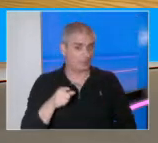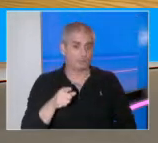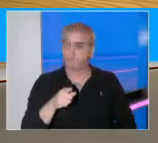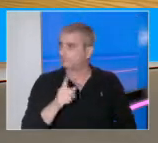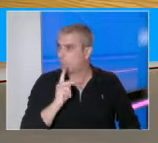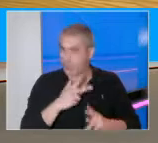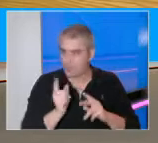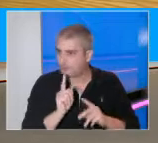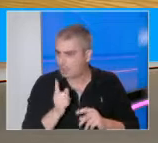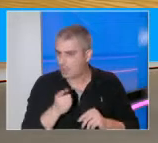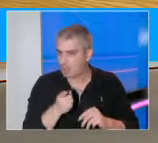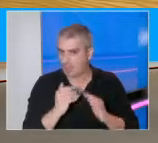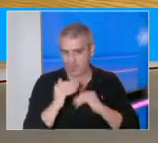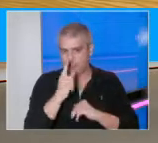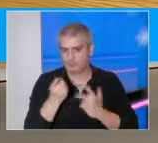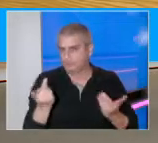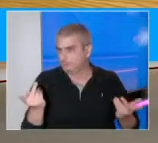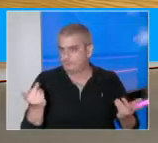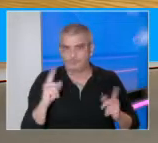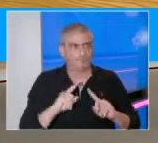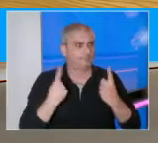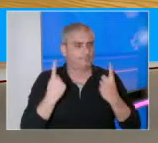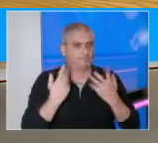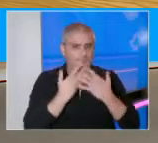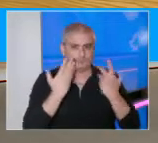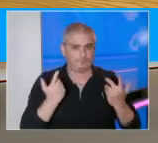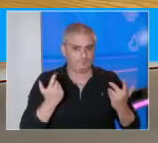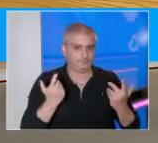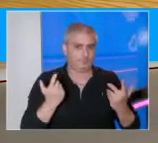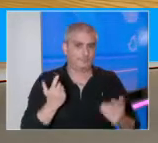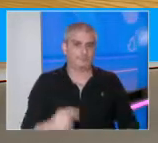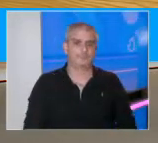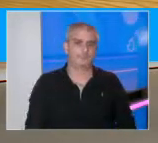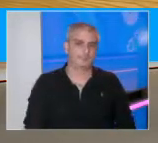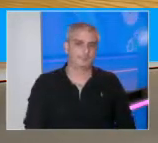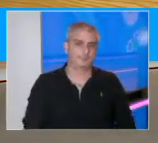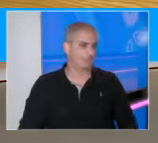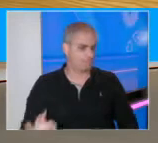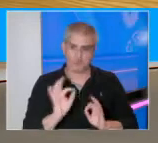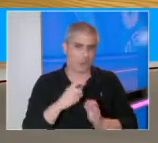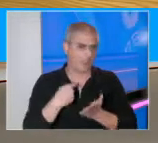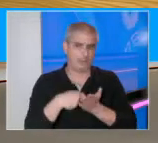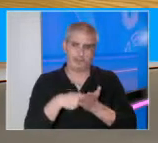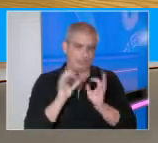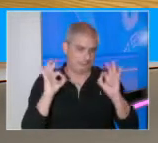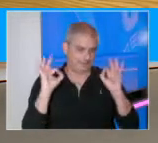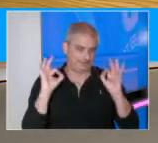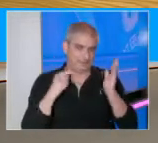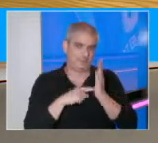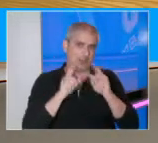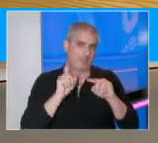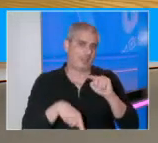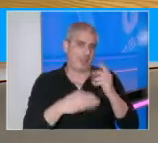אגב, זה לא רק שלא עלו, אלא באופן מיסטי לחלוטין, פתאום מסתבר שהייתה לא שם איזושהי תקלה, okay. כן, ובכלל לא חולקו כנסות בגלל איזושהי